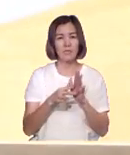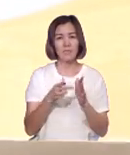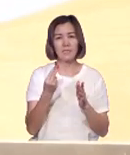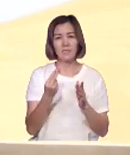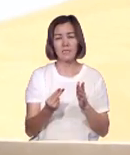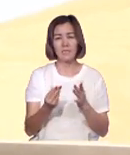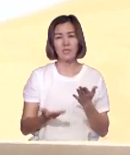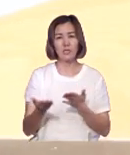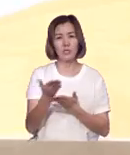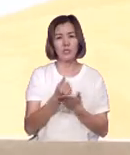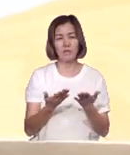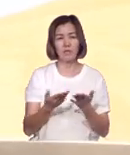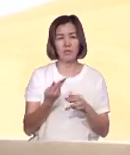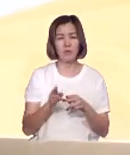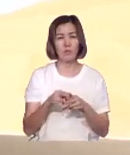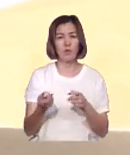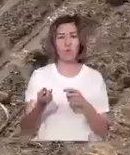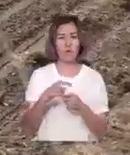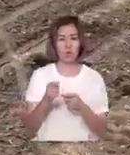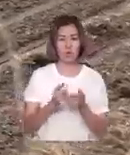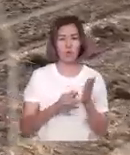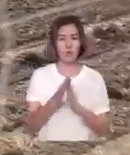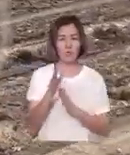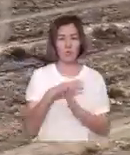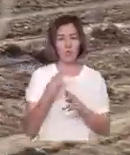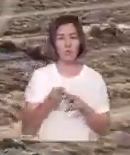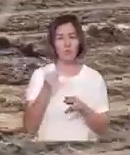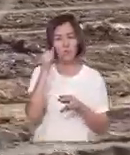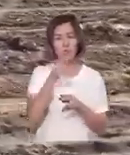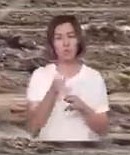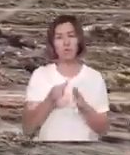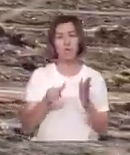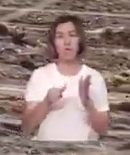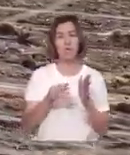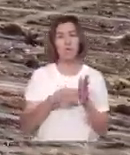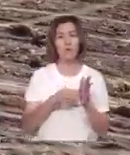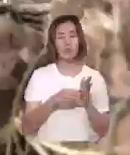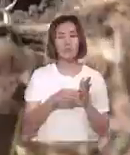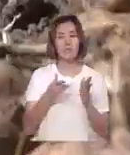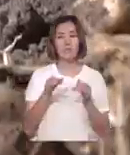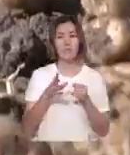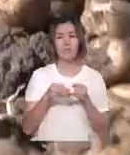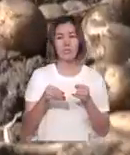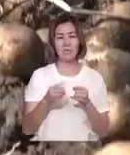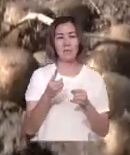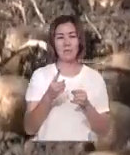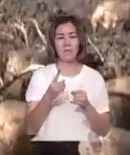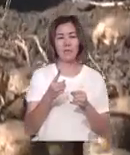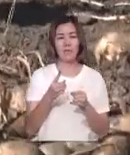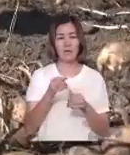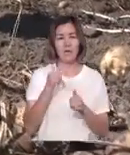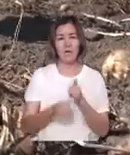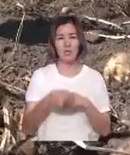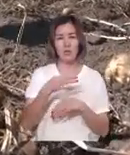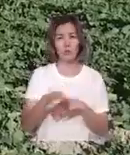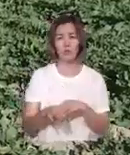жатыр. Астықтан бөлек бұл өңір картобымен де атақты. Осы жылы 950 гектар аумаққа егілген. Әр жылы күзде тонна өнім алады. Ерекше